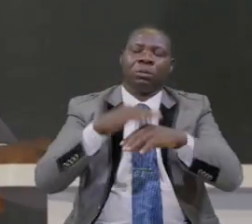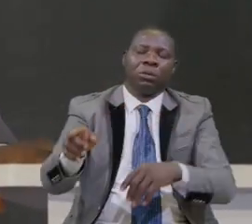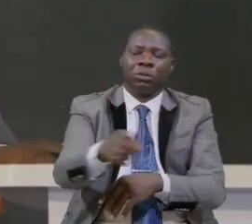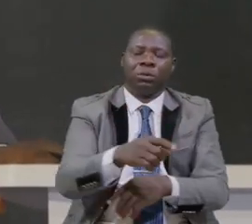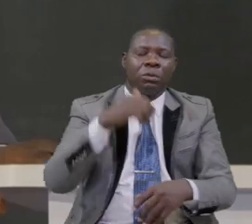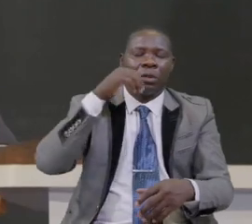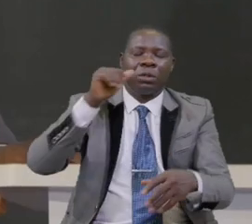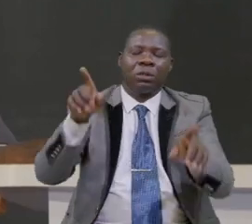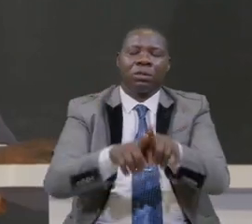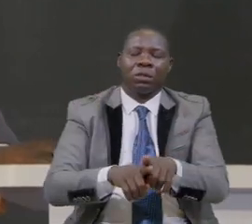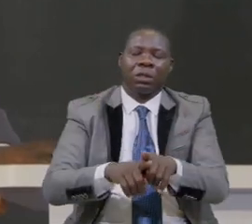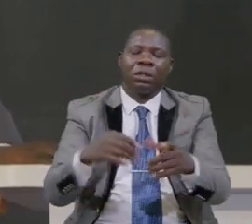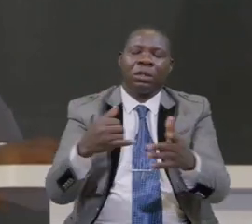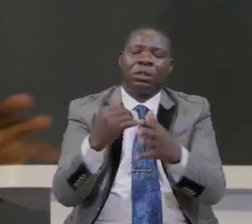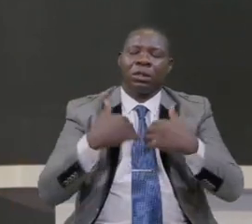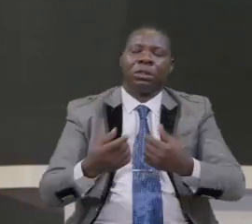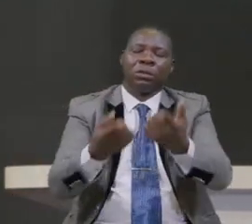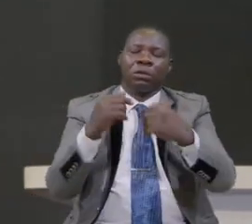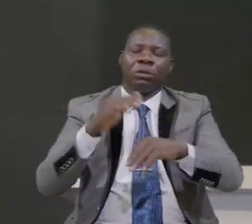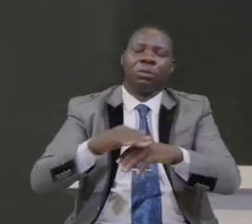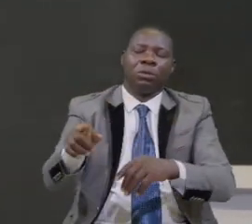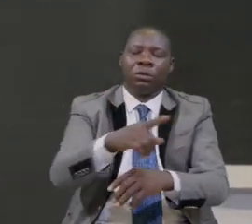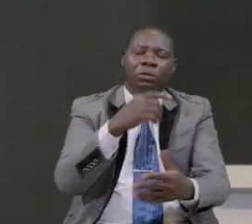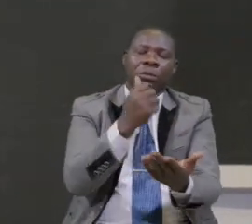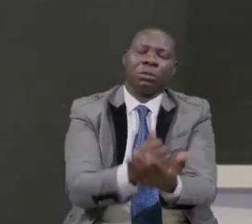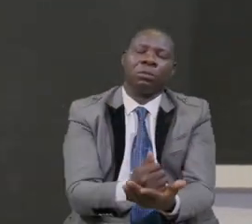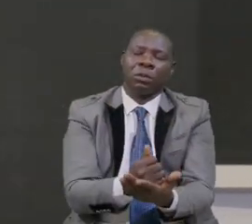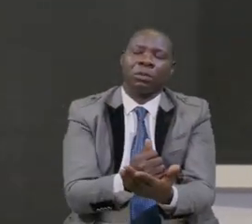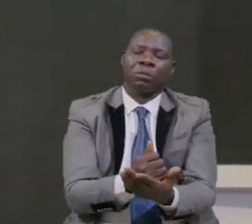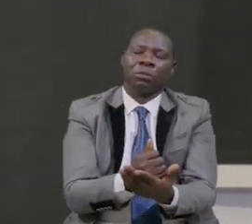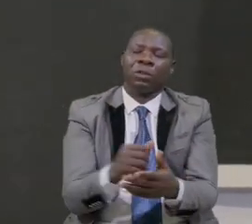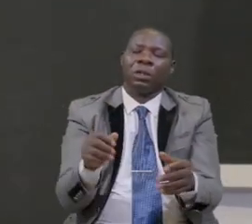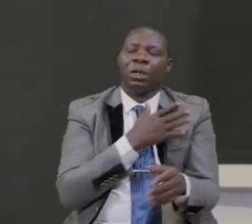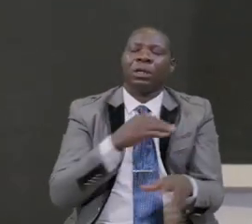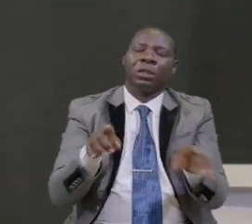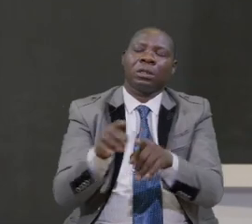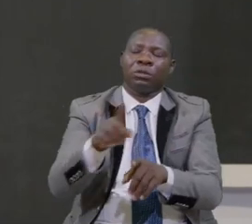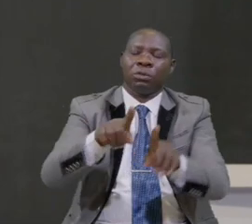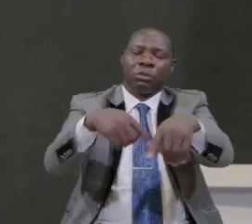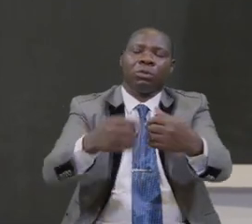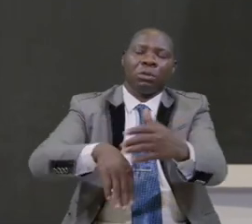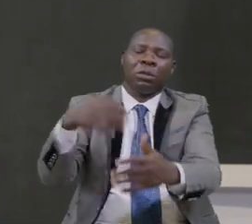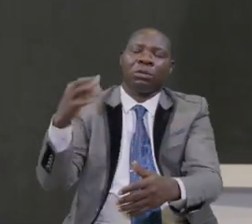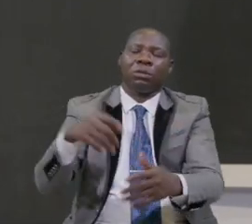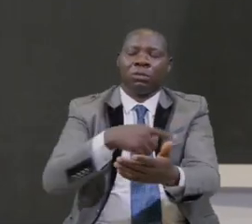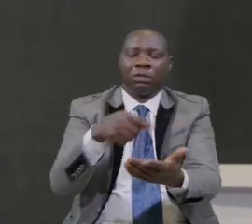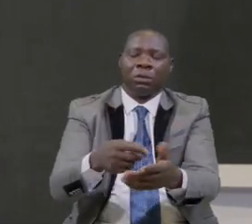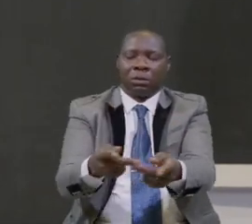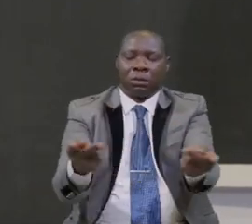sœur, c'est venu pour toi. Et comme tu vas, tu quittes ce lieu,